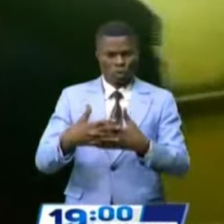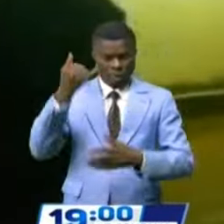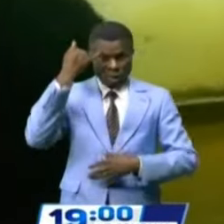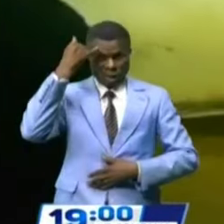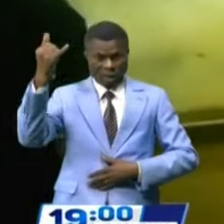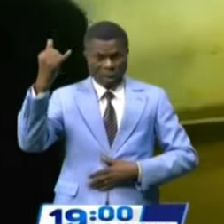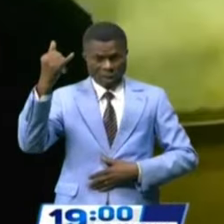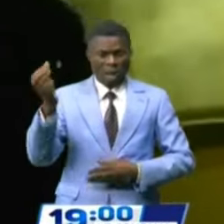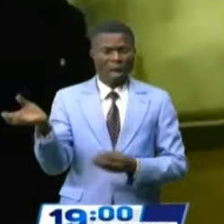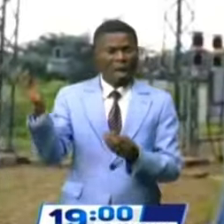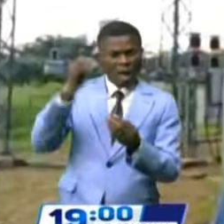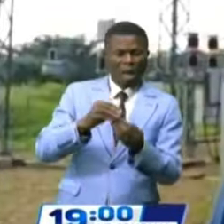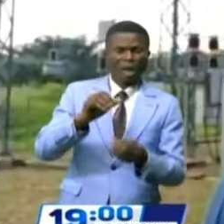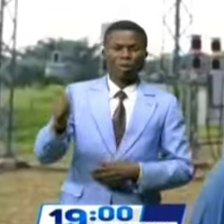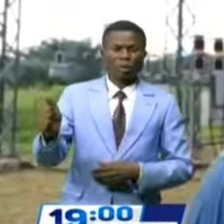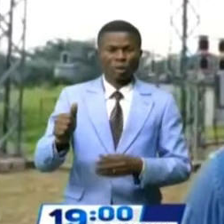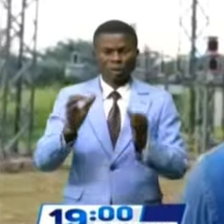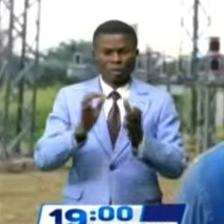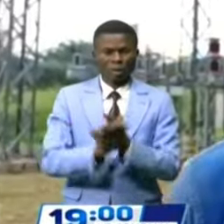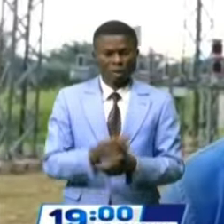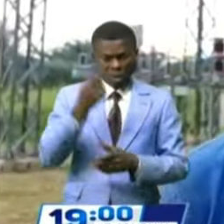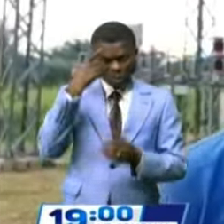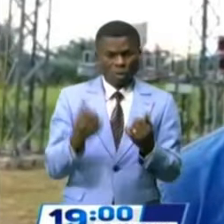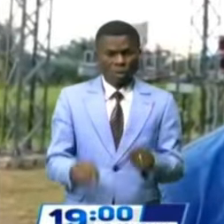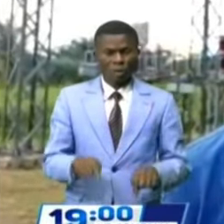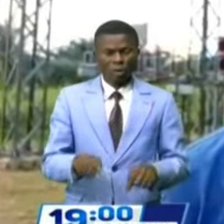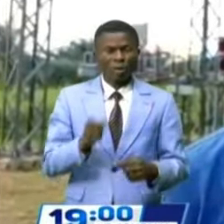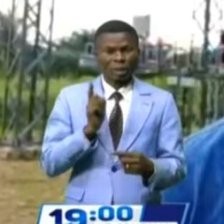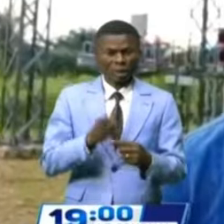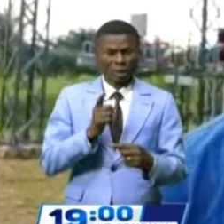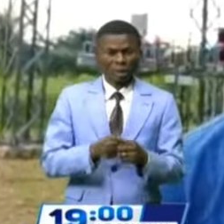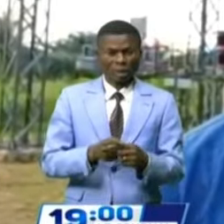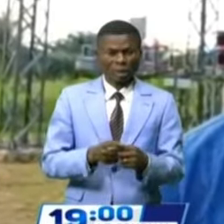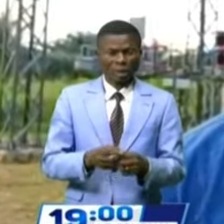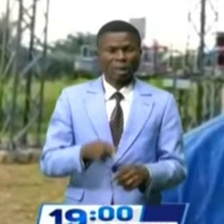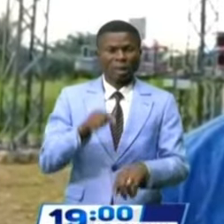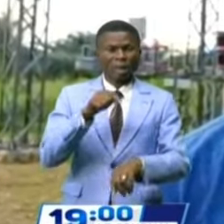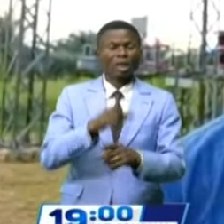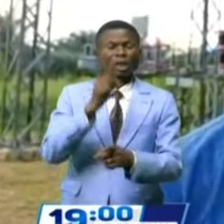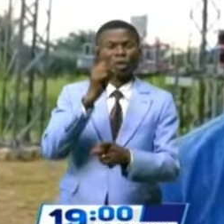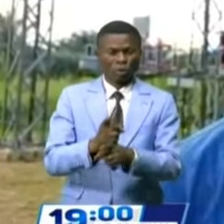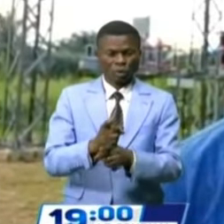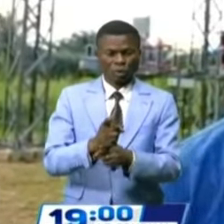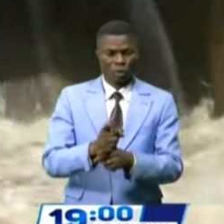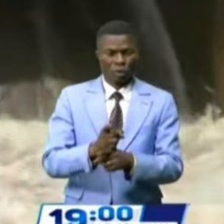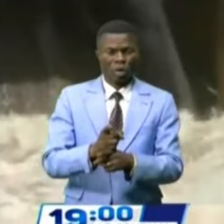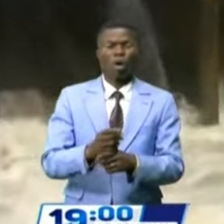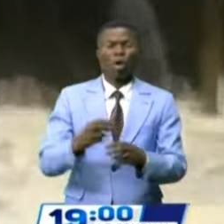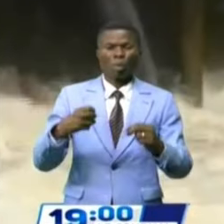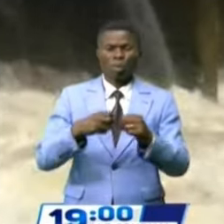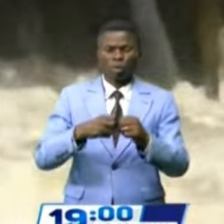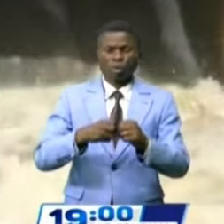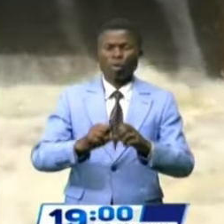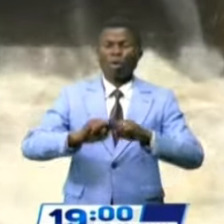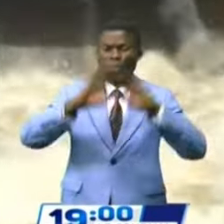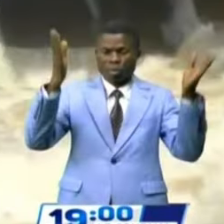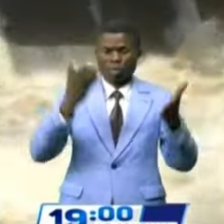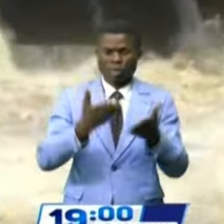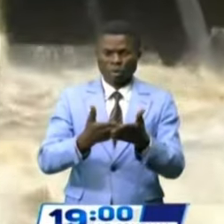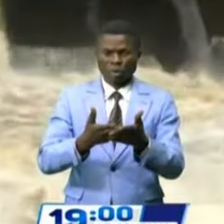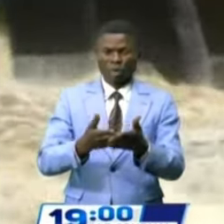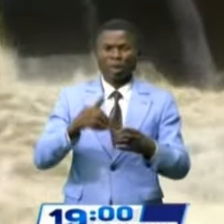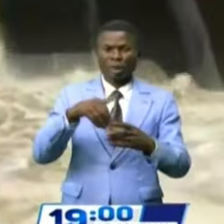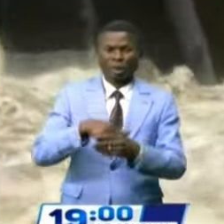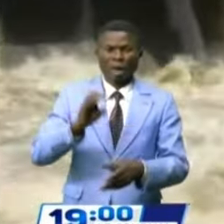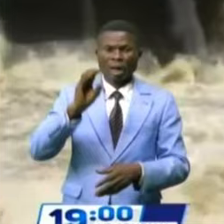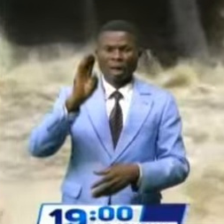perspective d'en ajouter d'autres. En tout cas, pour le moment, il est difficile de donner une date précise pour l'alimentation du courant à partir de